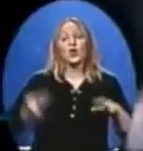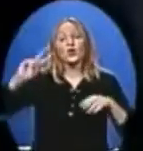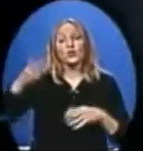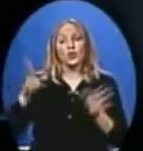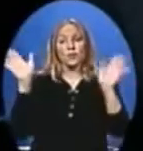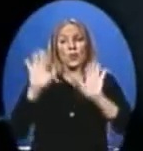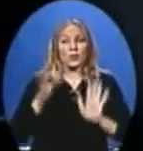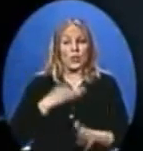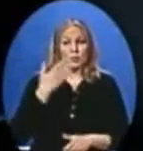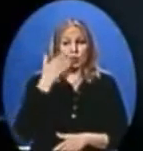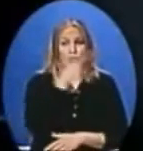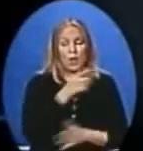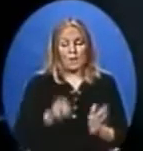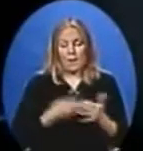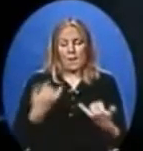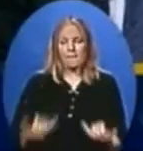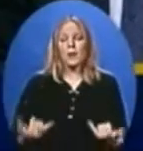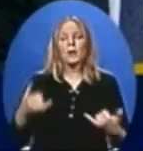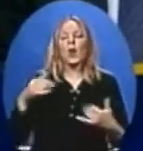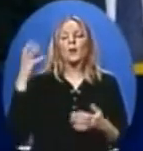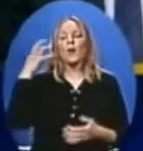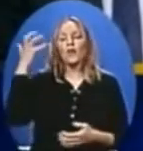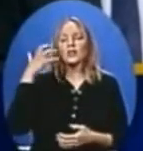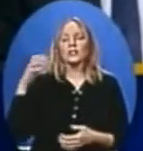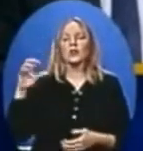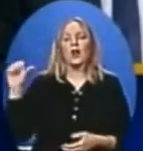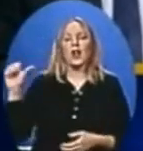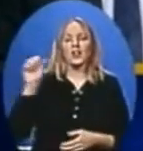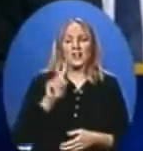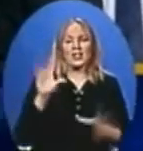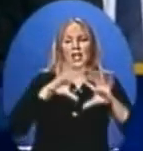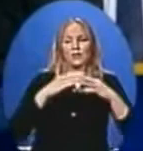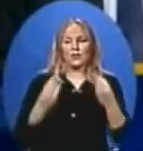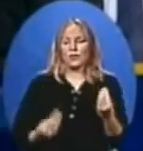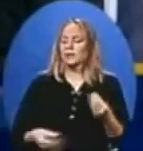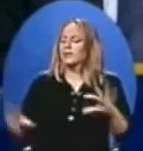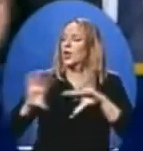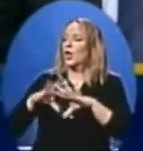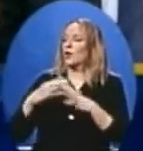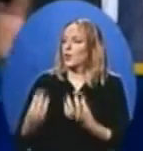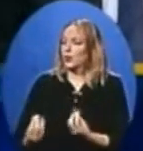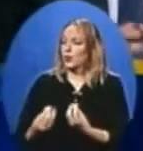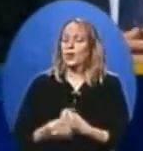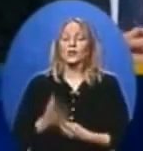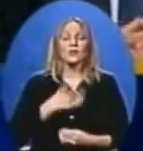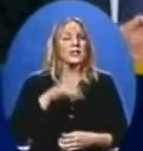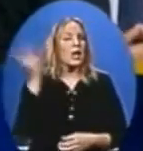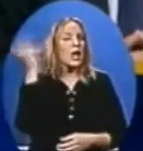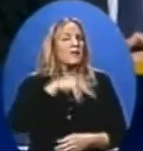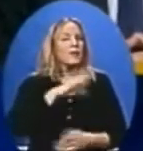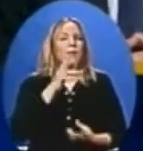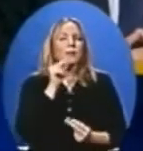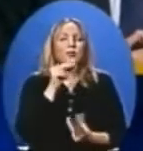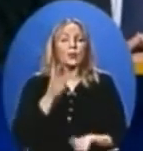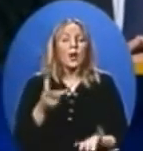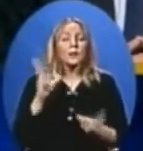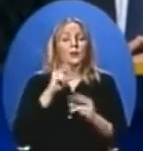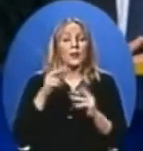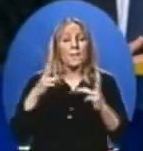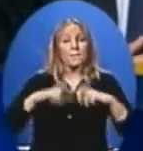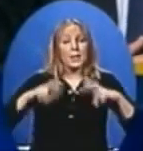ושוב באולפנינו בירושלים, הפעם הפרופסור אייל וינטר, ערב טוב לך. ערב טוב, דן. עכשיו אני צריך להבין במה מדובר.